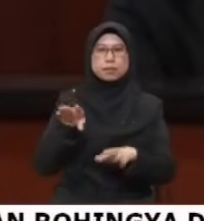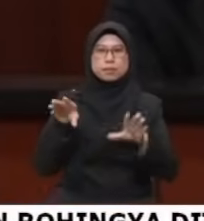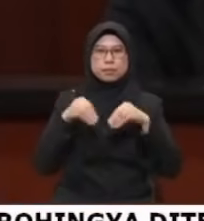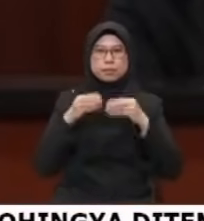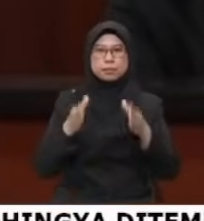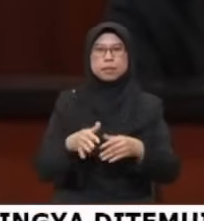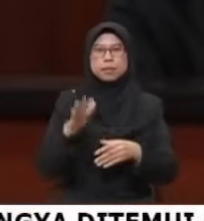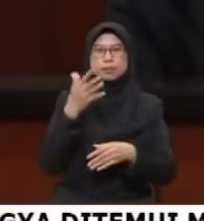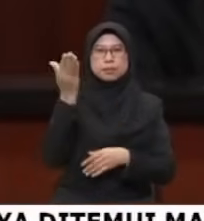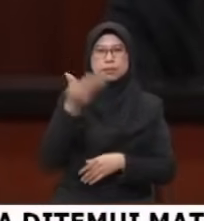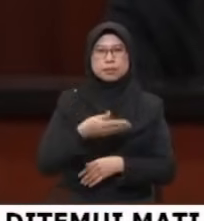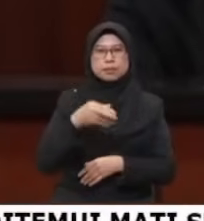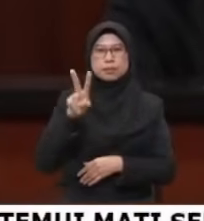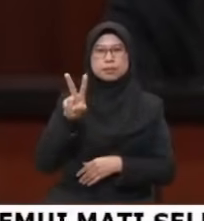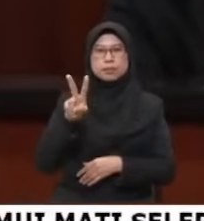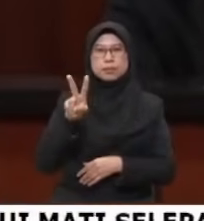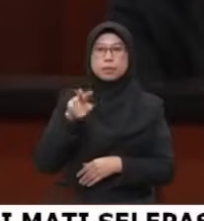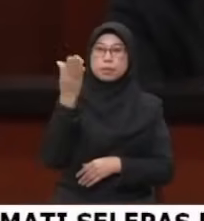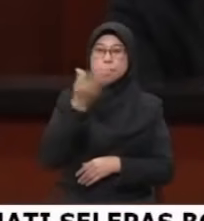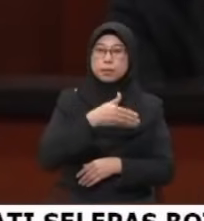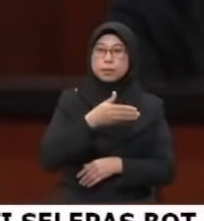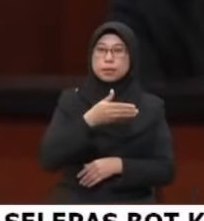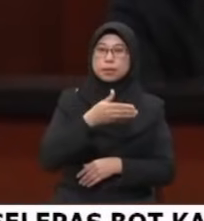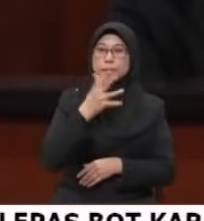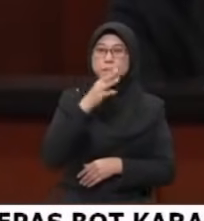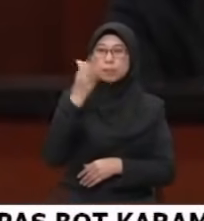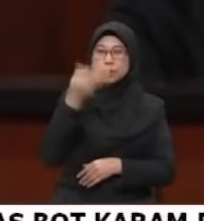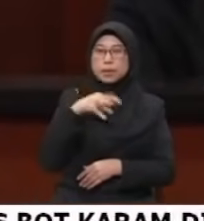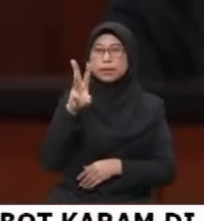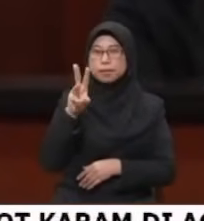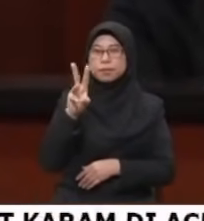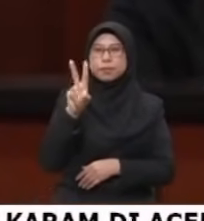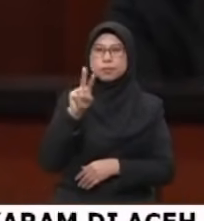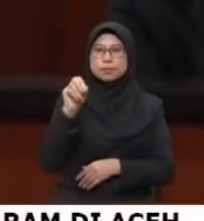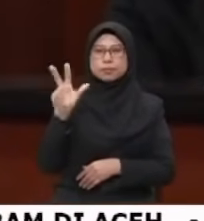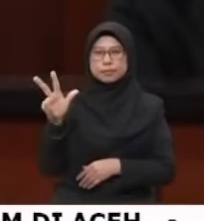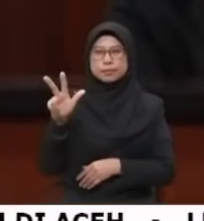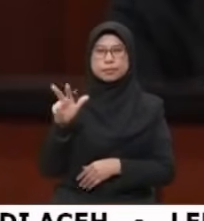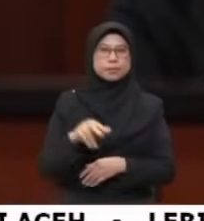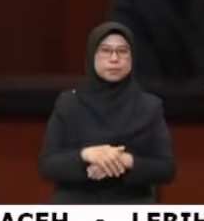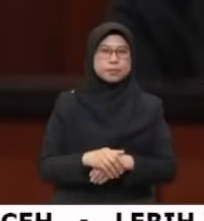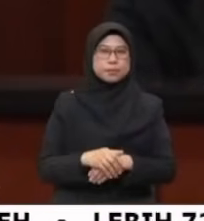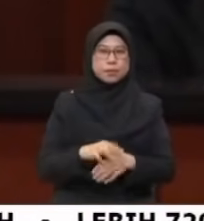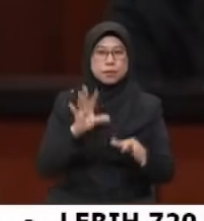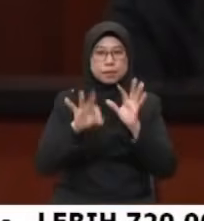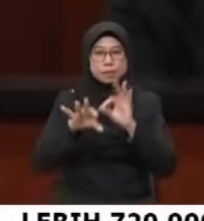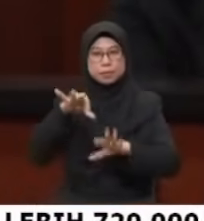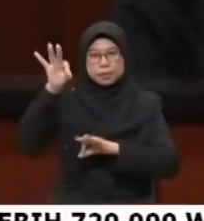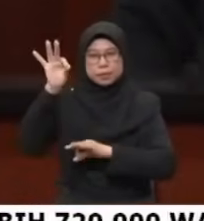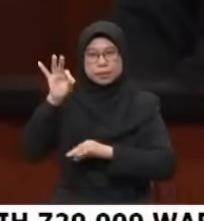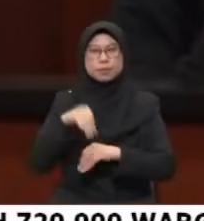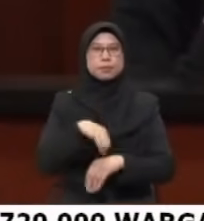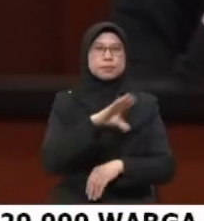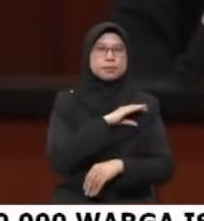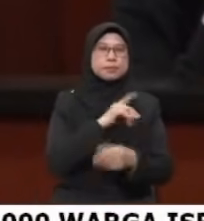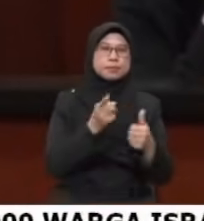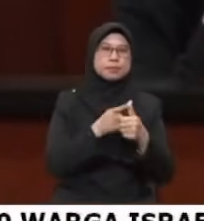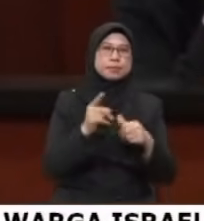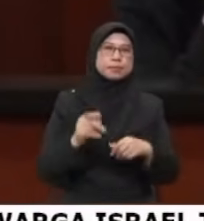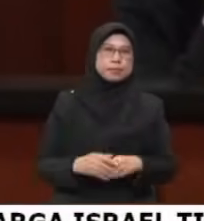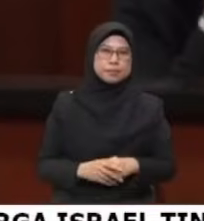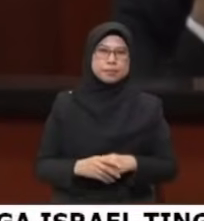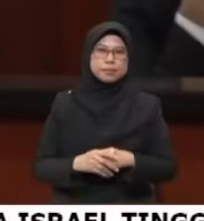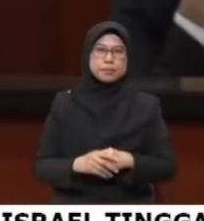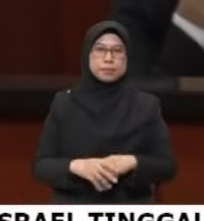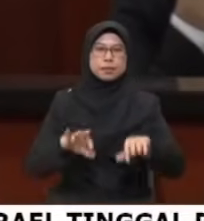15 Jun 2023 lalu tapisan ini melibatkan tapisan dalaman di peringkat pdrm